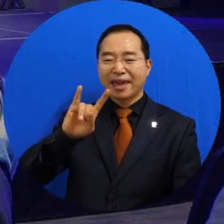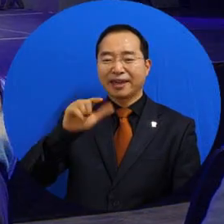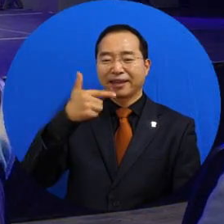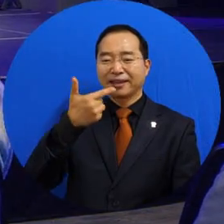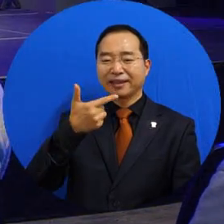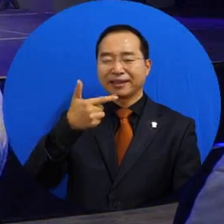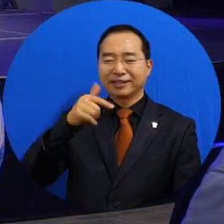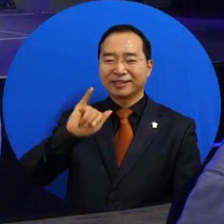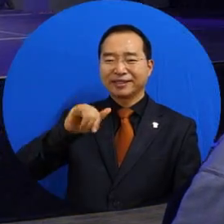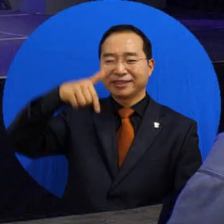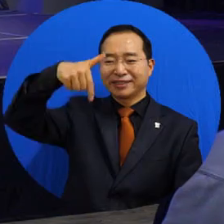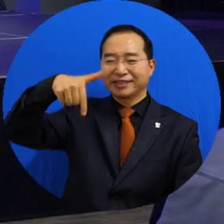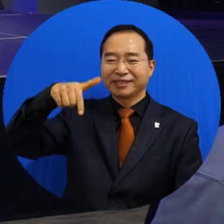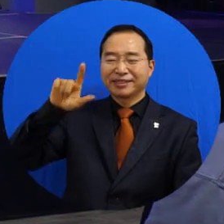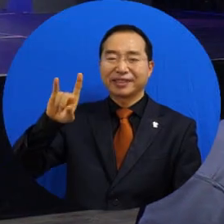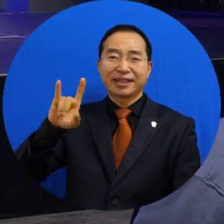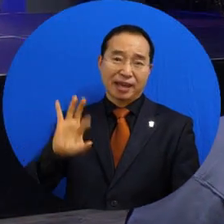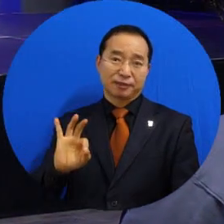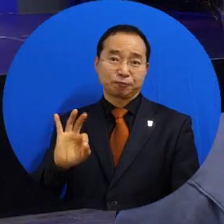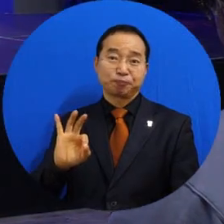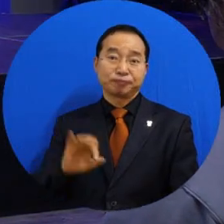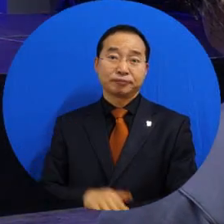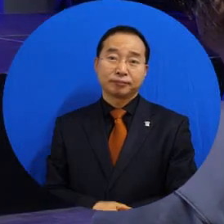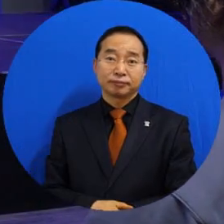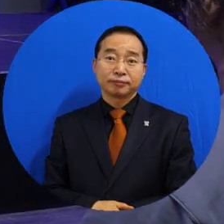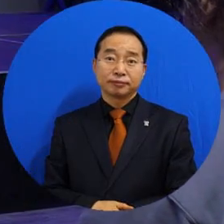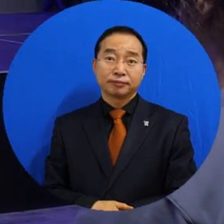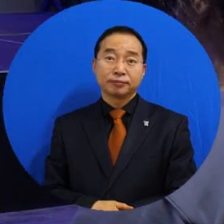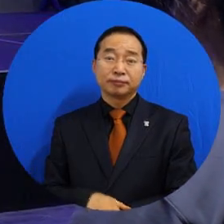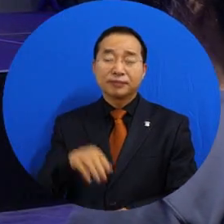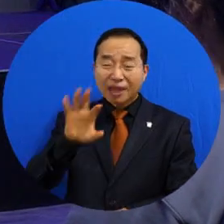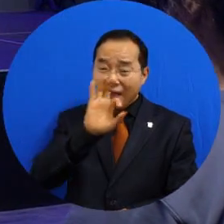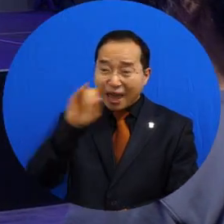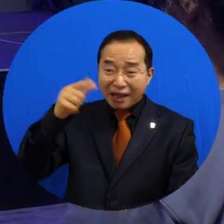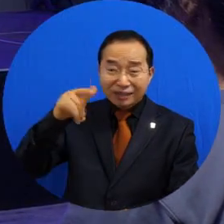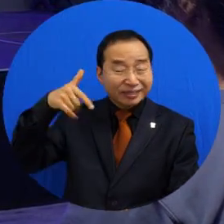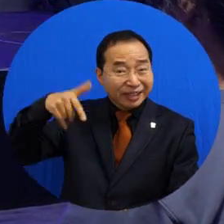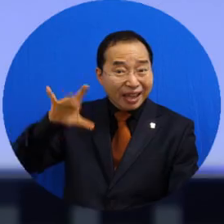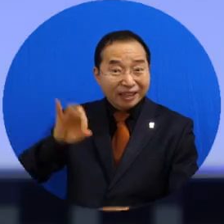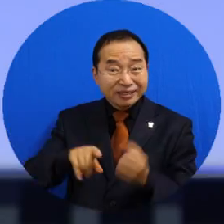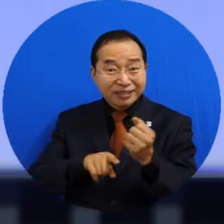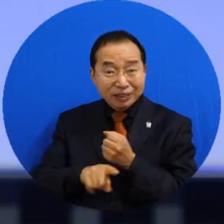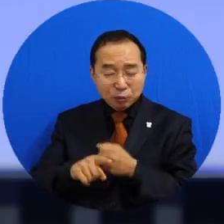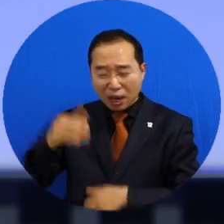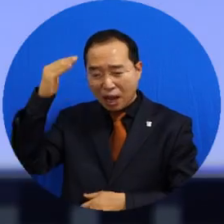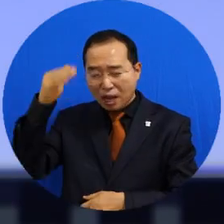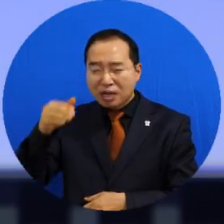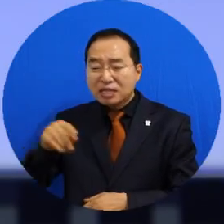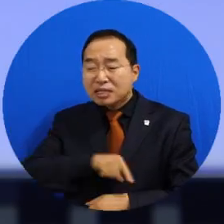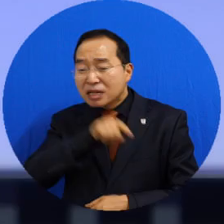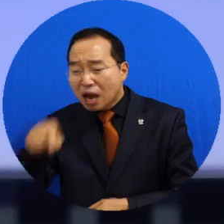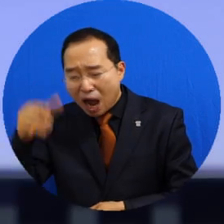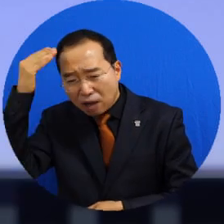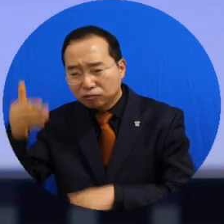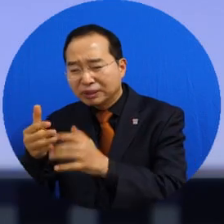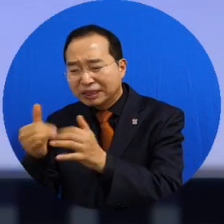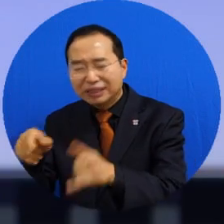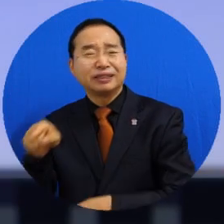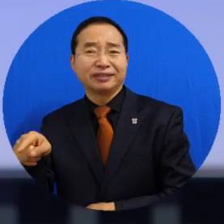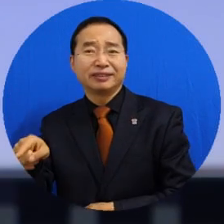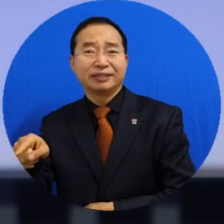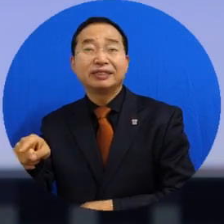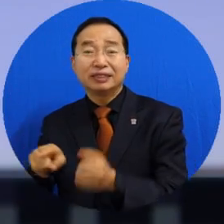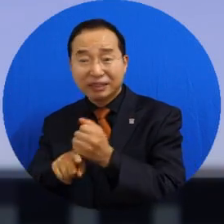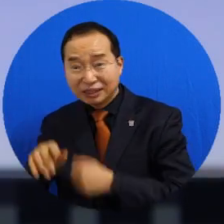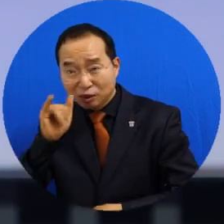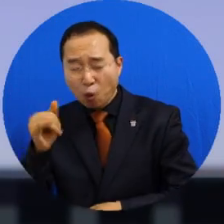에네켄 농장에서 일하던 쿠바의 한인들에겐 애증의 이름이라고 합니다. 예, 에네켄은 선박용 로프의